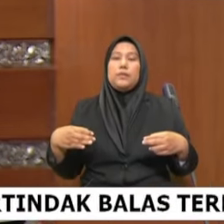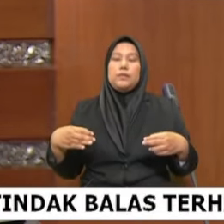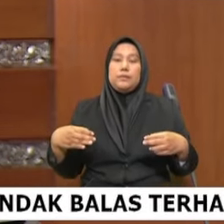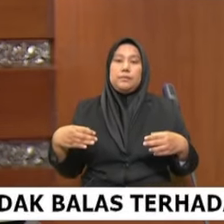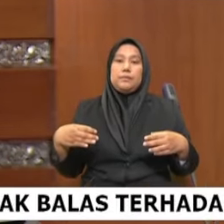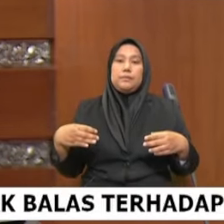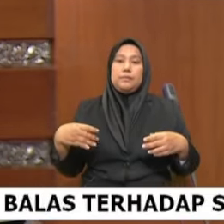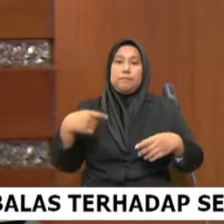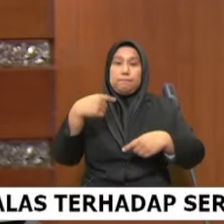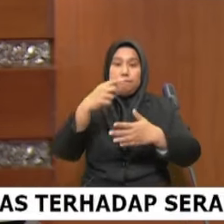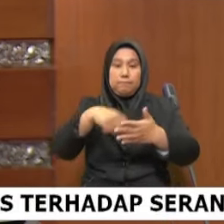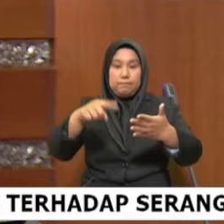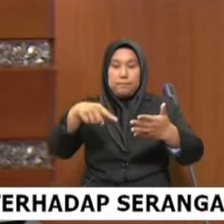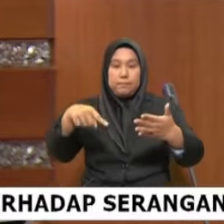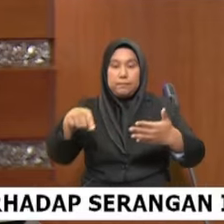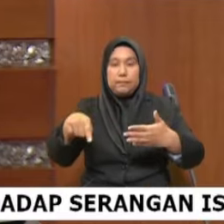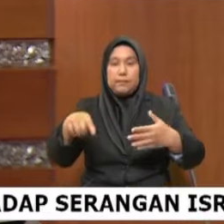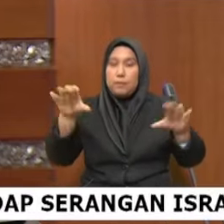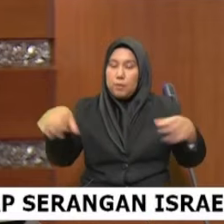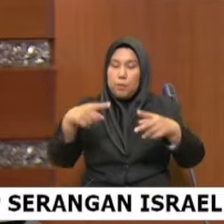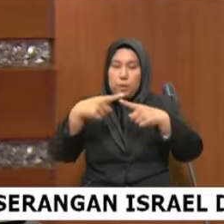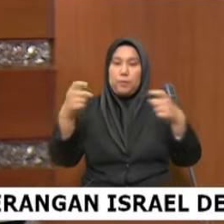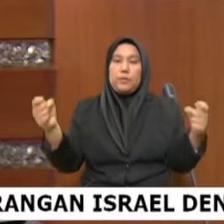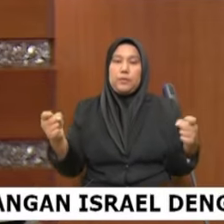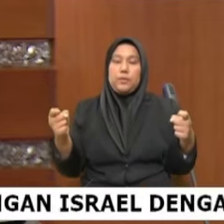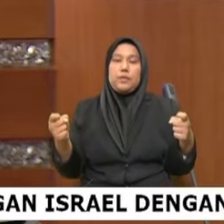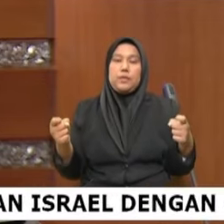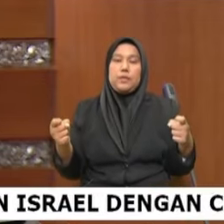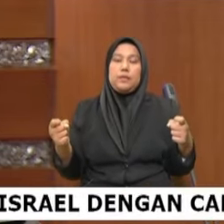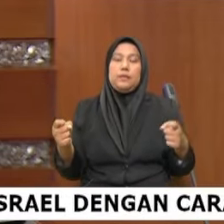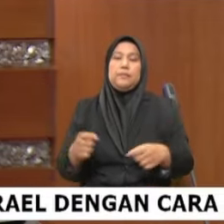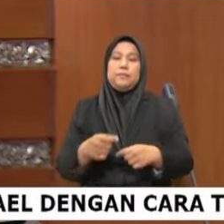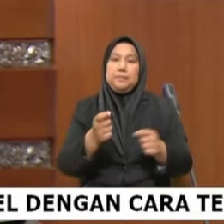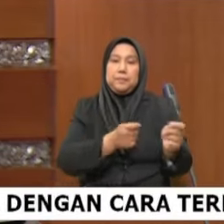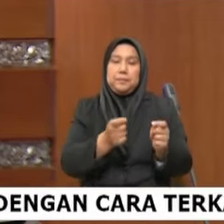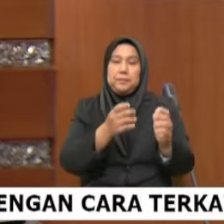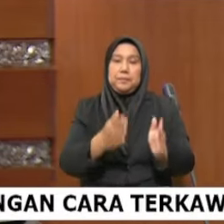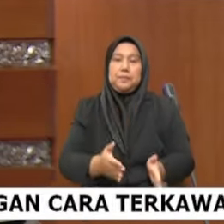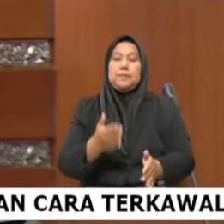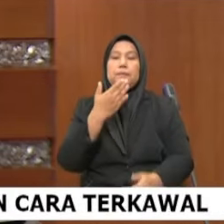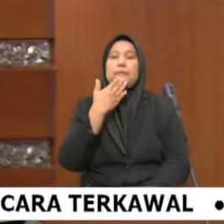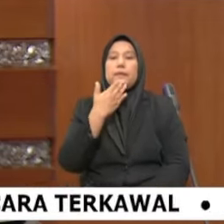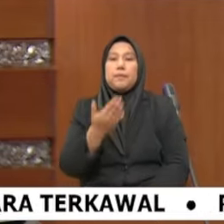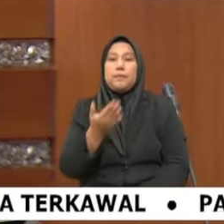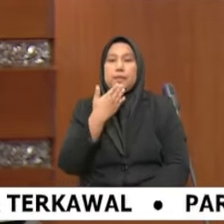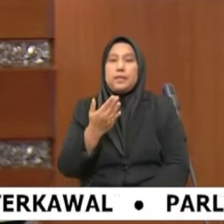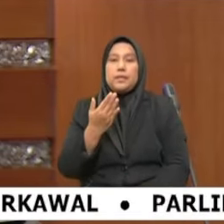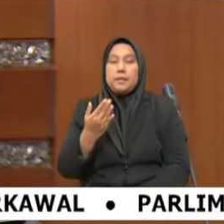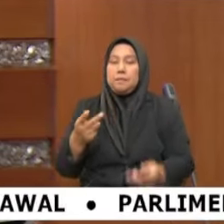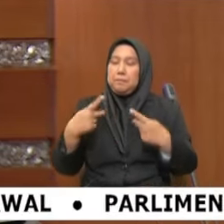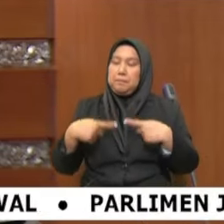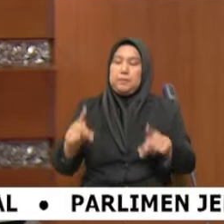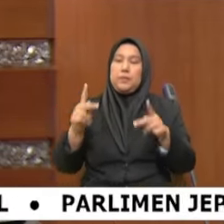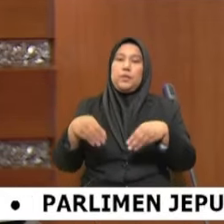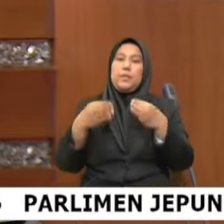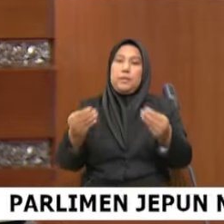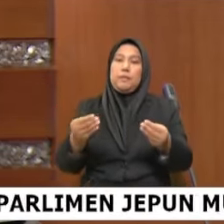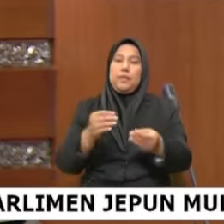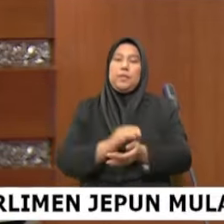ini dengan serta-merta dan mengambil keputusan kalau boleh Tuan Speaker. Terima kasih Tuan Speaker di atas peluang yang diberikan kepada saya.